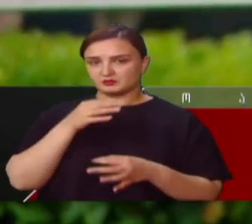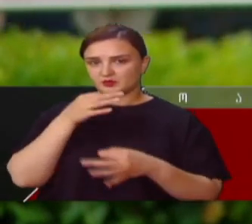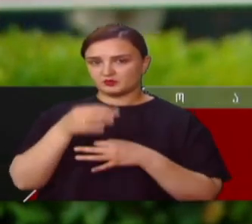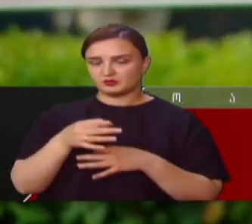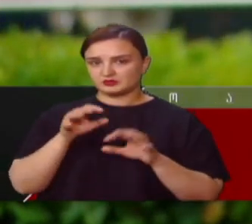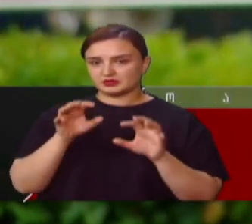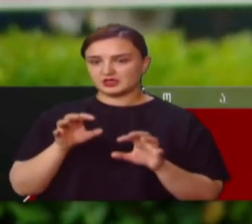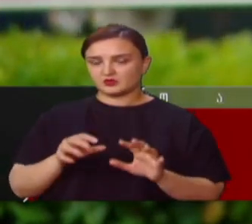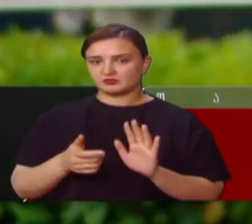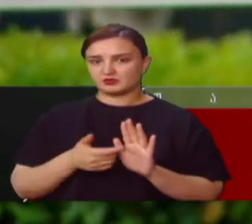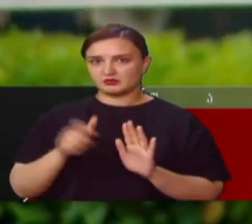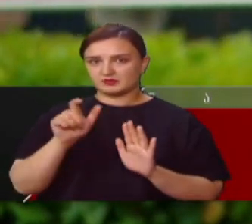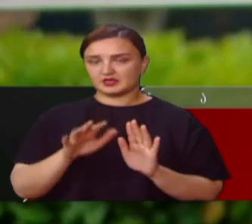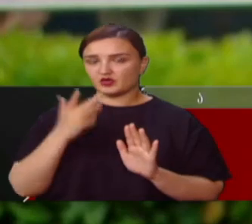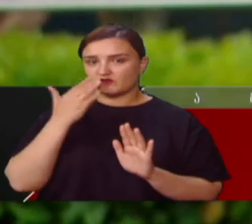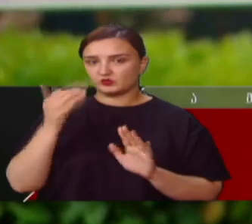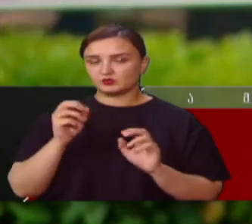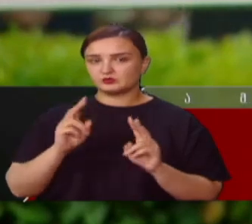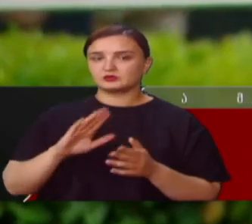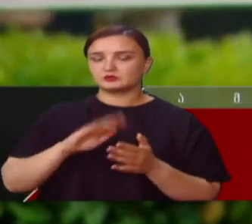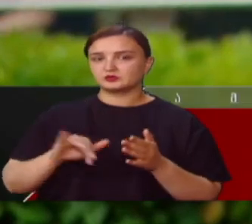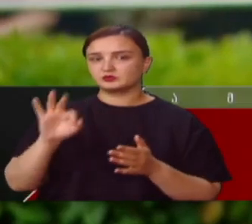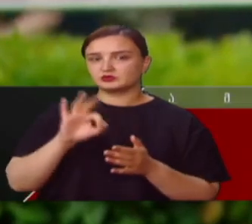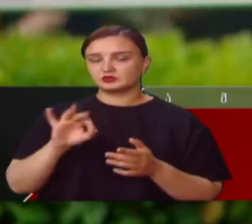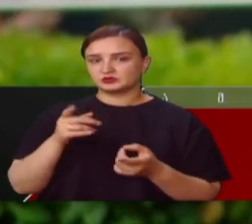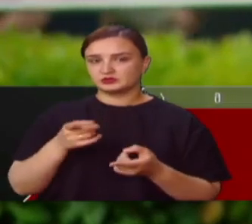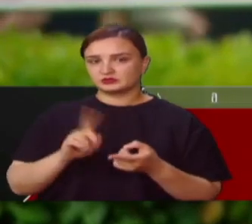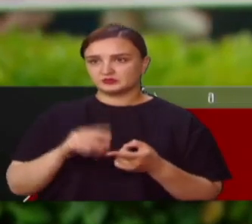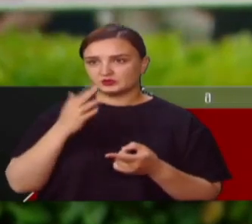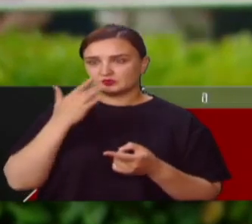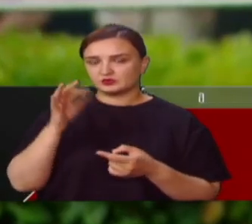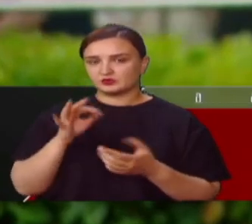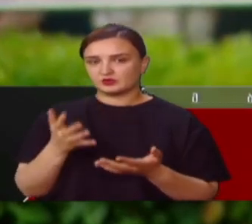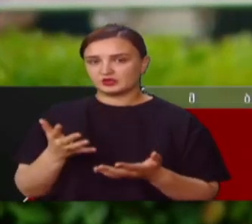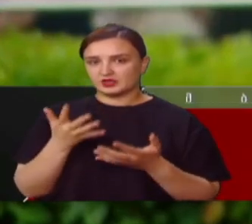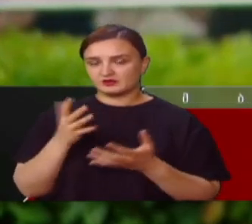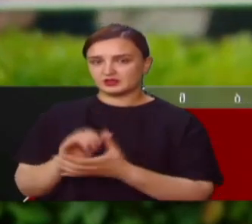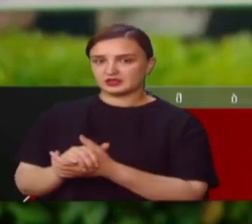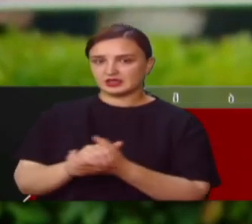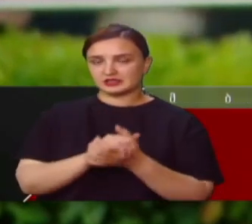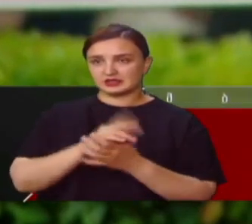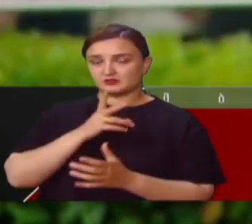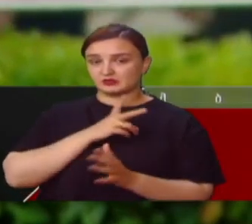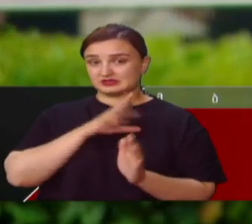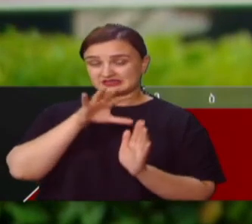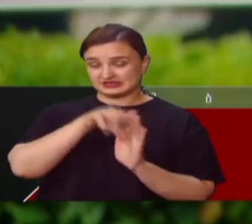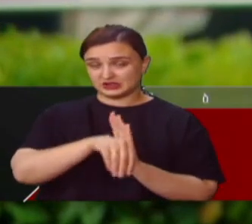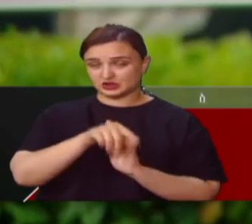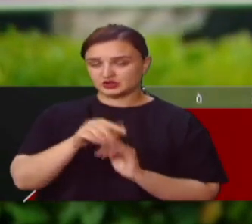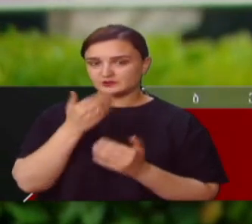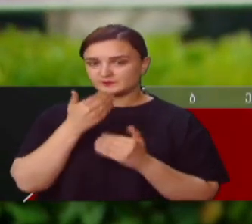უპასუხა. კანონმდებლობა ეროვნული უსაფრთხოების შესახებ, რომელიც ეხება უცხოურ გავლენას გაერთიანებულ სამეფოში,